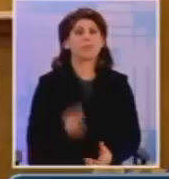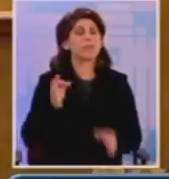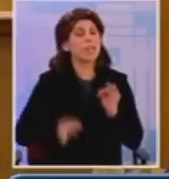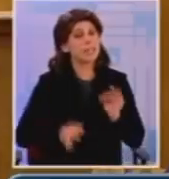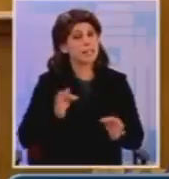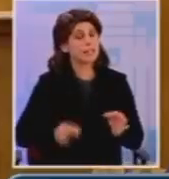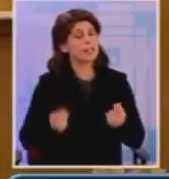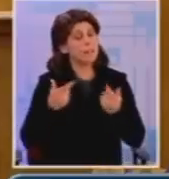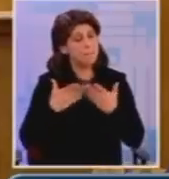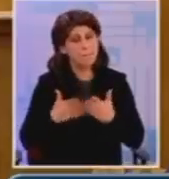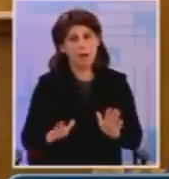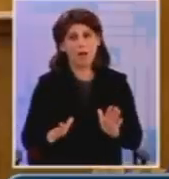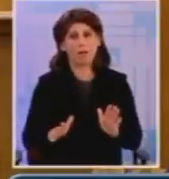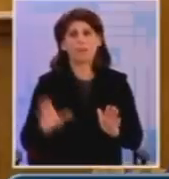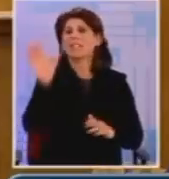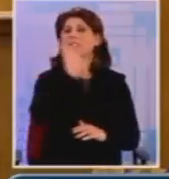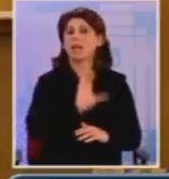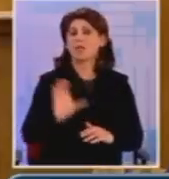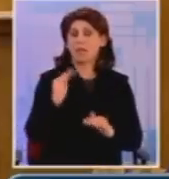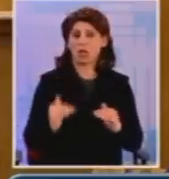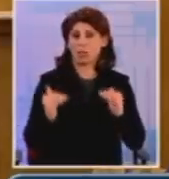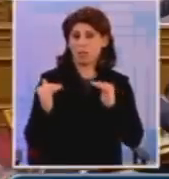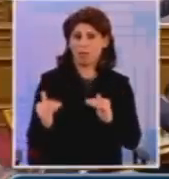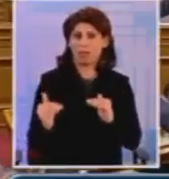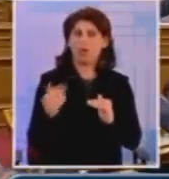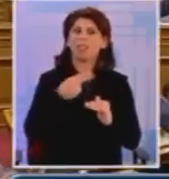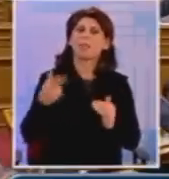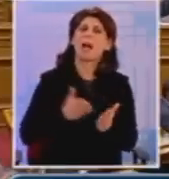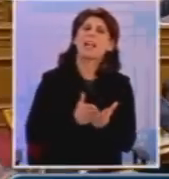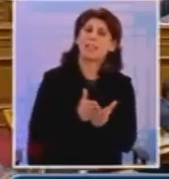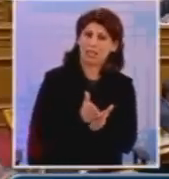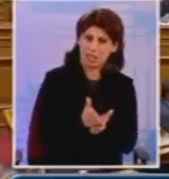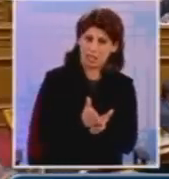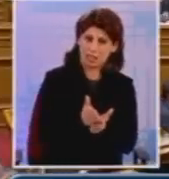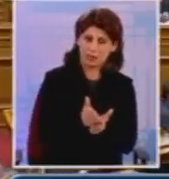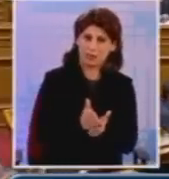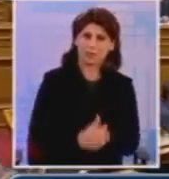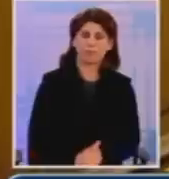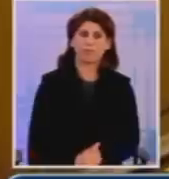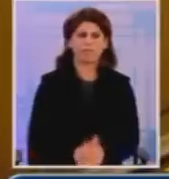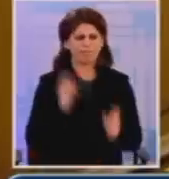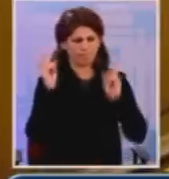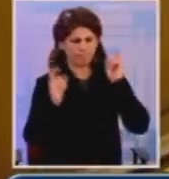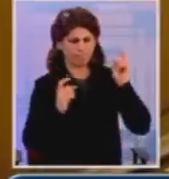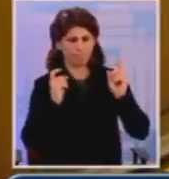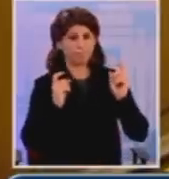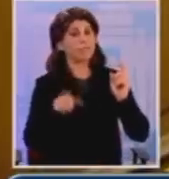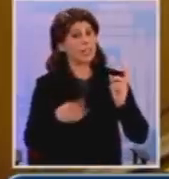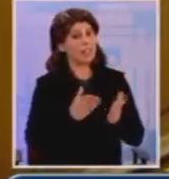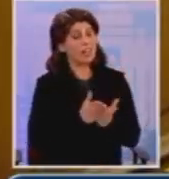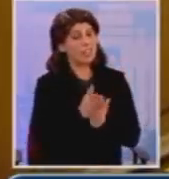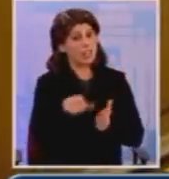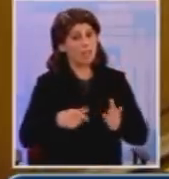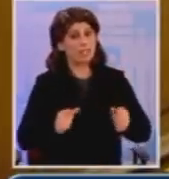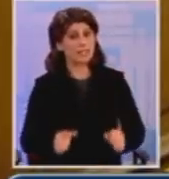που διεξάγεται σε ευρωπαϊκό επίπεδο περί ηθικής. Είναι άραγε ηθική αυτή η